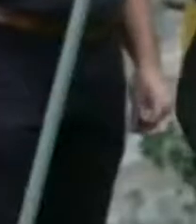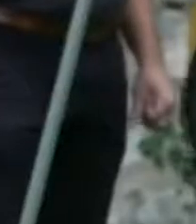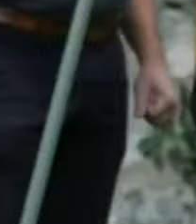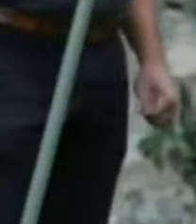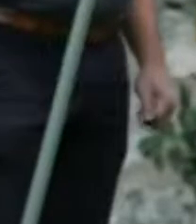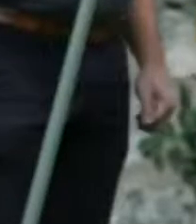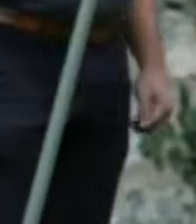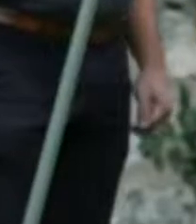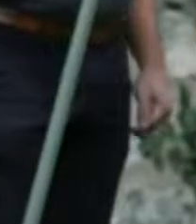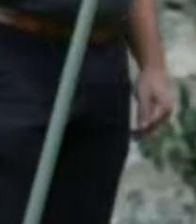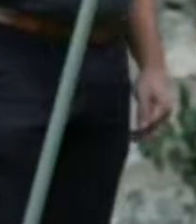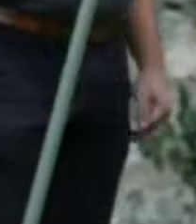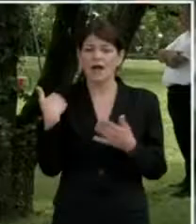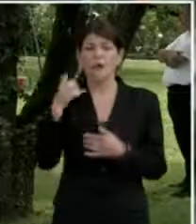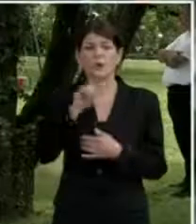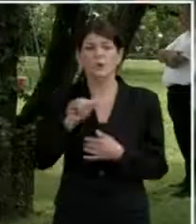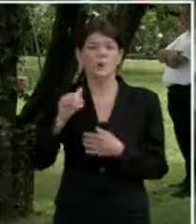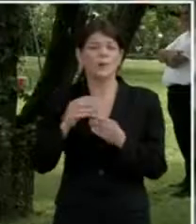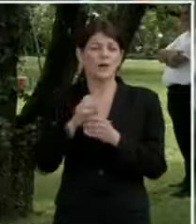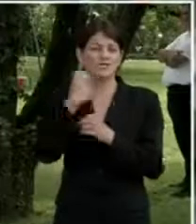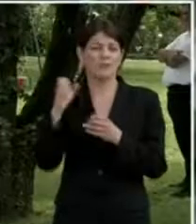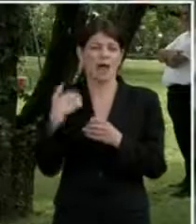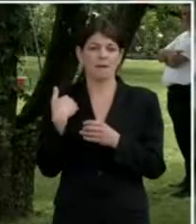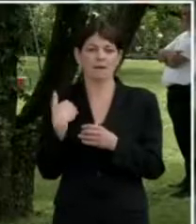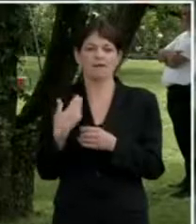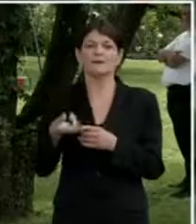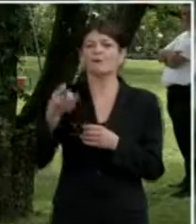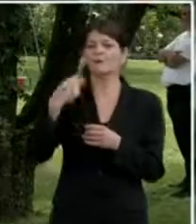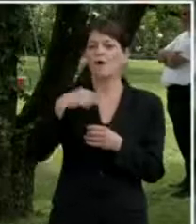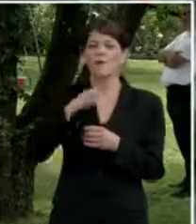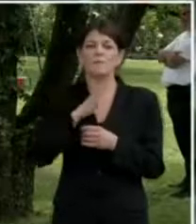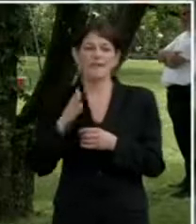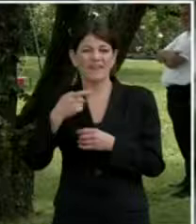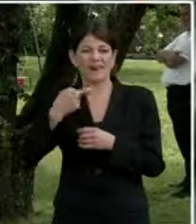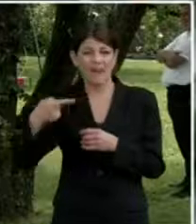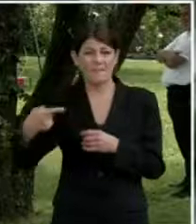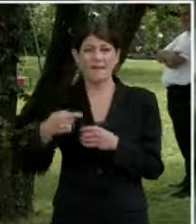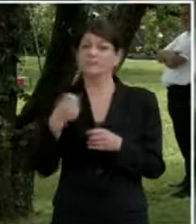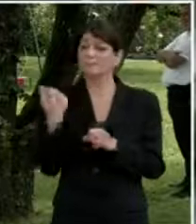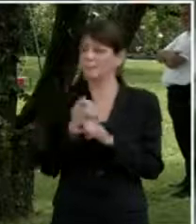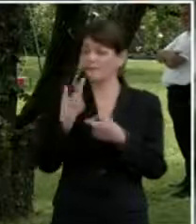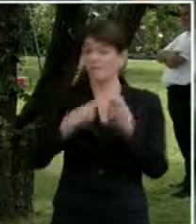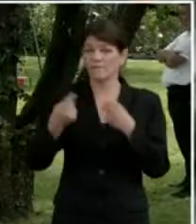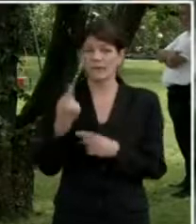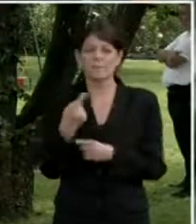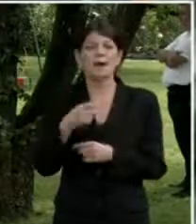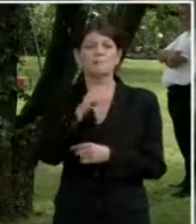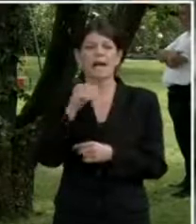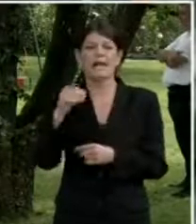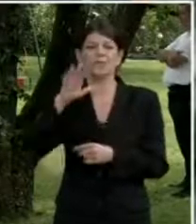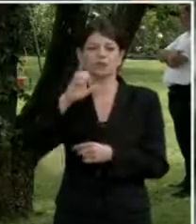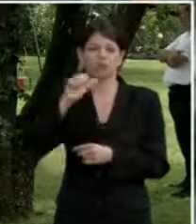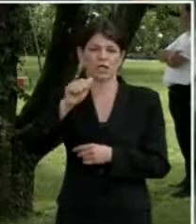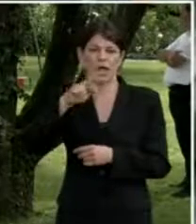You Raise Me Up von Rolf Loveland und Brandon Graham, arrangiert von Martin Scharnagel.